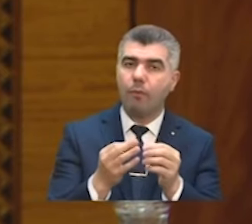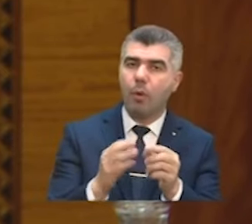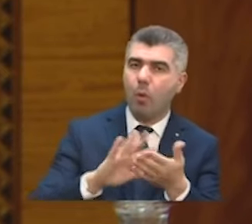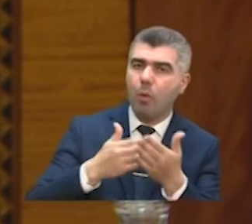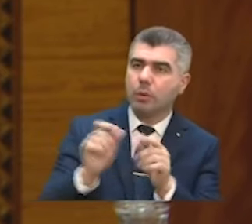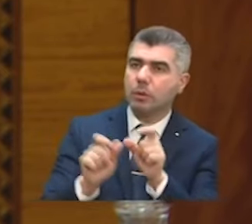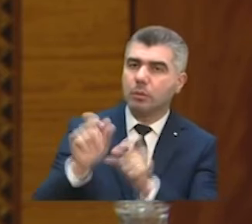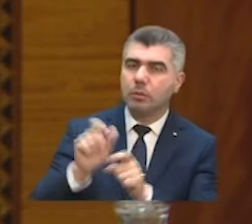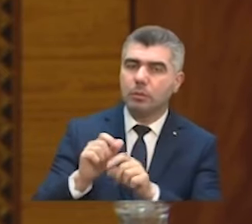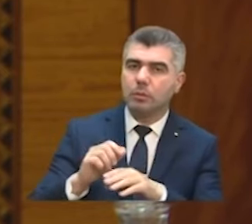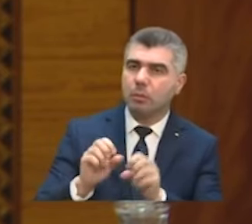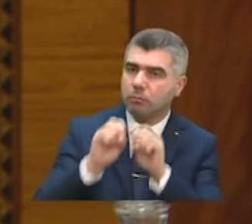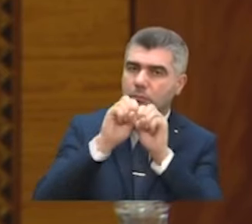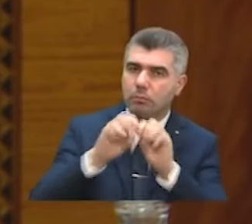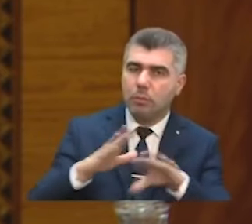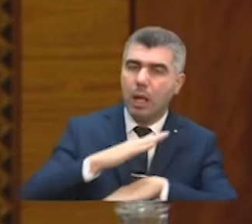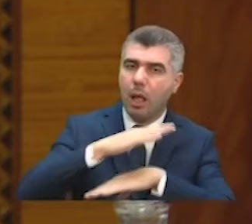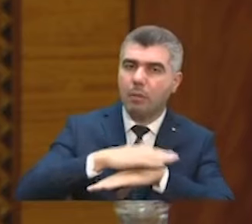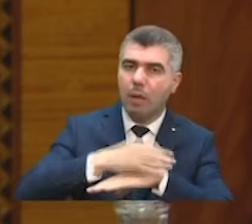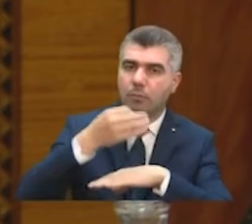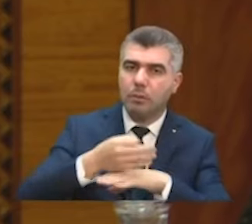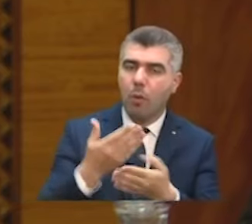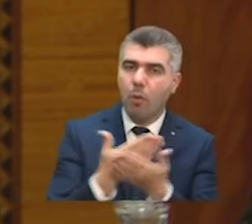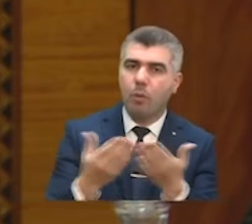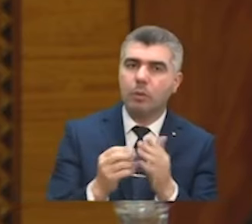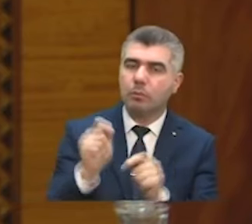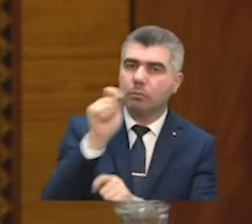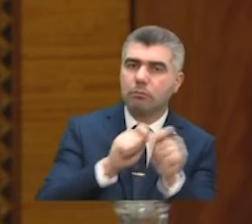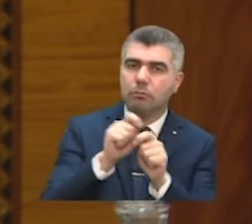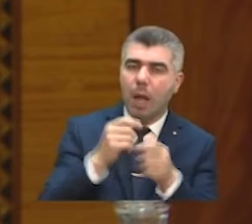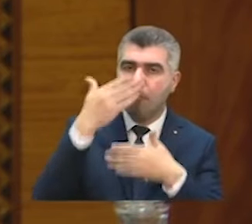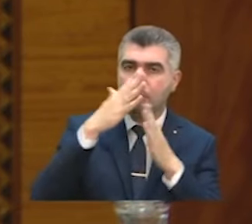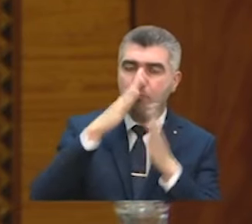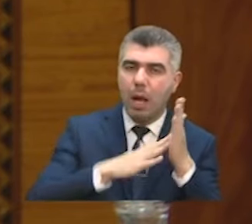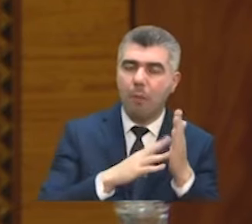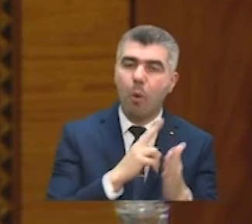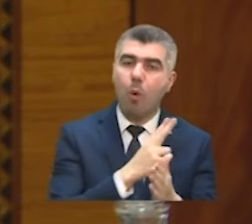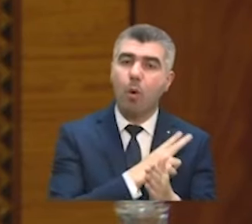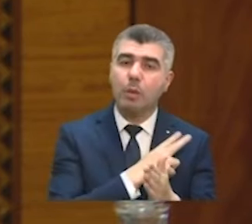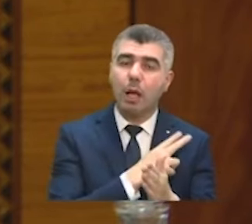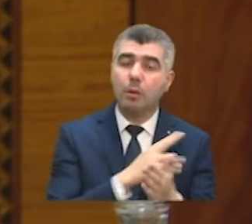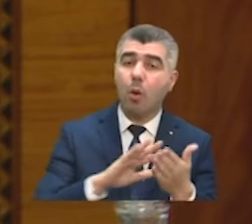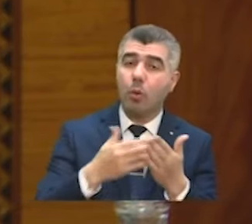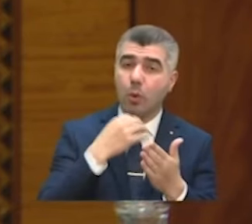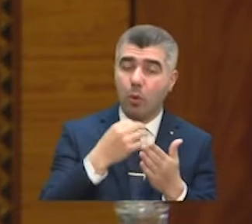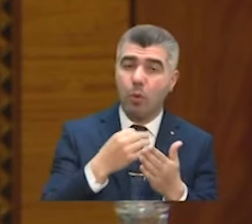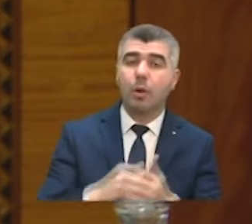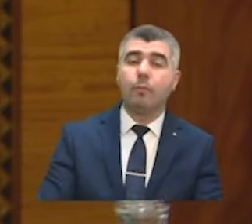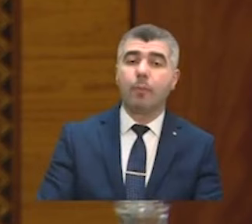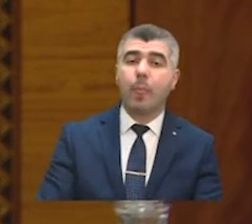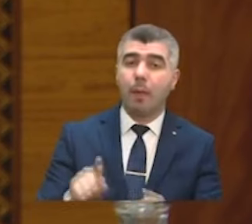والمجتمع ونشر القيم الإنسانية والمساهمة في تنمية البلاد، وخاصة المعلم الذي صدق فيه الشاعر حين